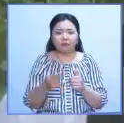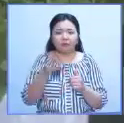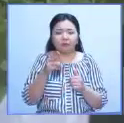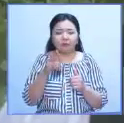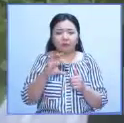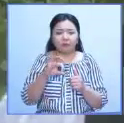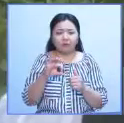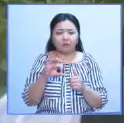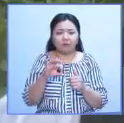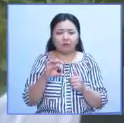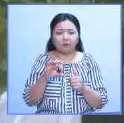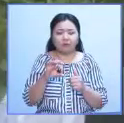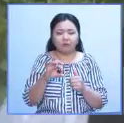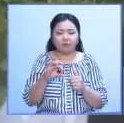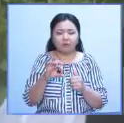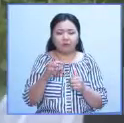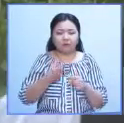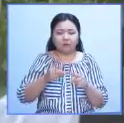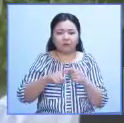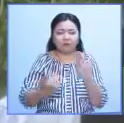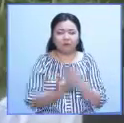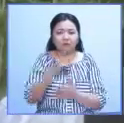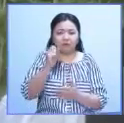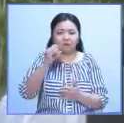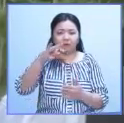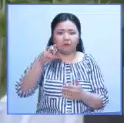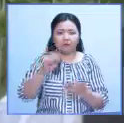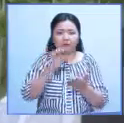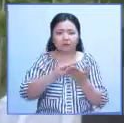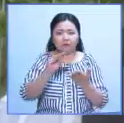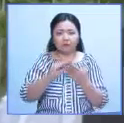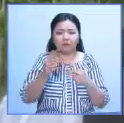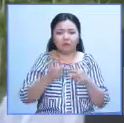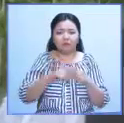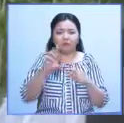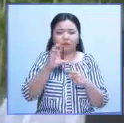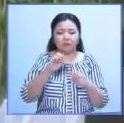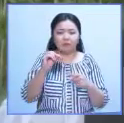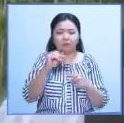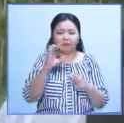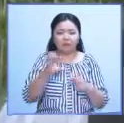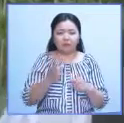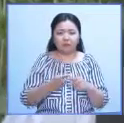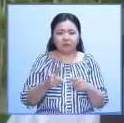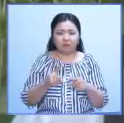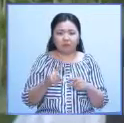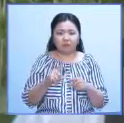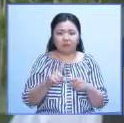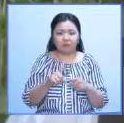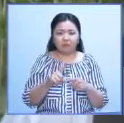ПВ кезінде жол картасы бизнес 2020 бағдарламасы бойынша несие